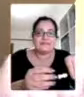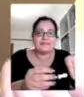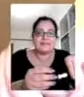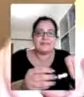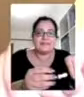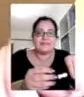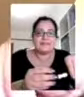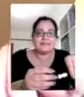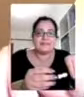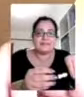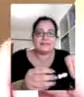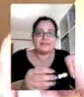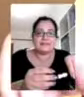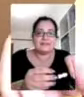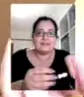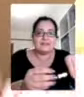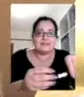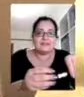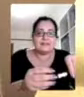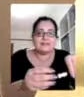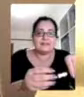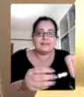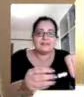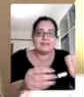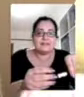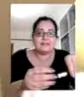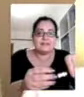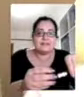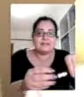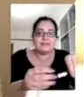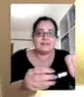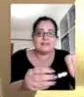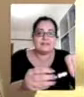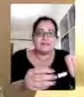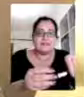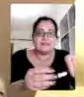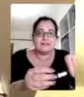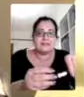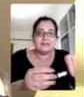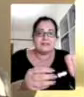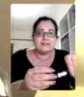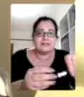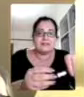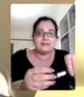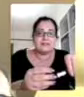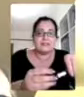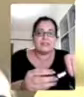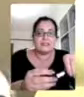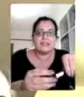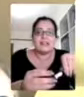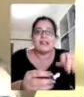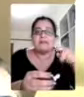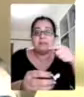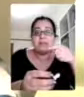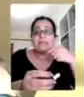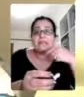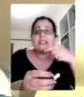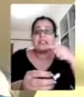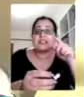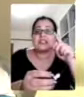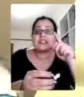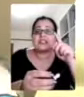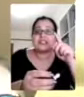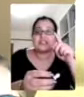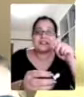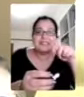sıkıp bıraktığınız zaman dağılacak ve çıtır çıtır ses yapmayacak. Benim için ideal nem oranı budur. Ne Benim